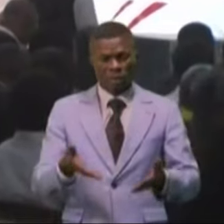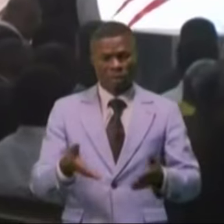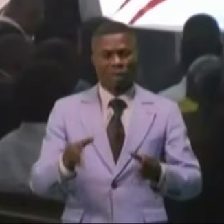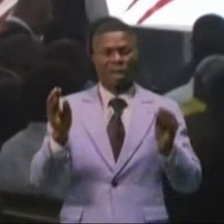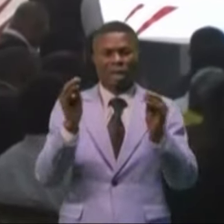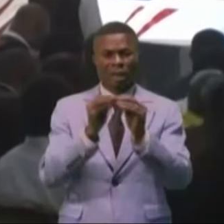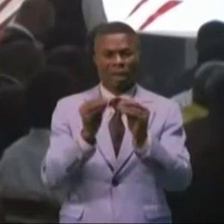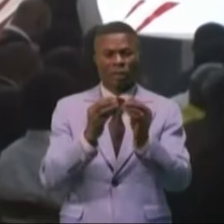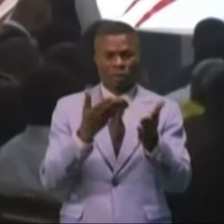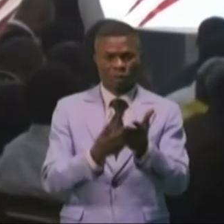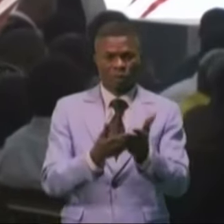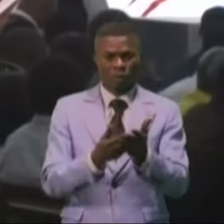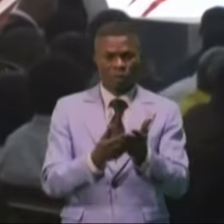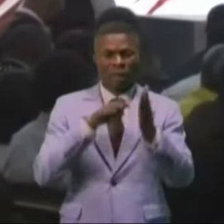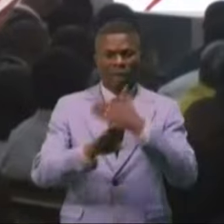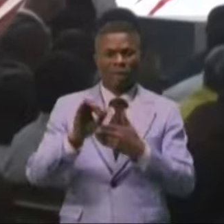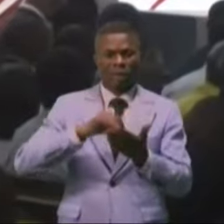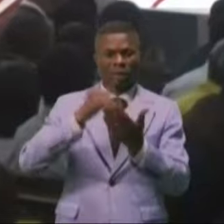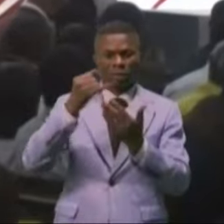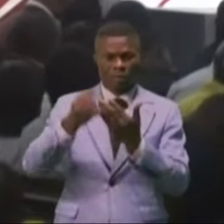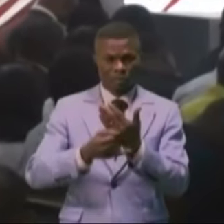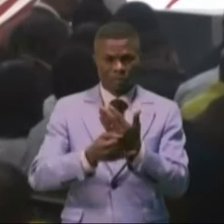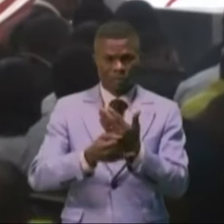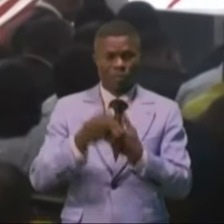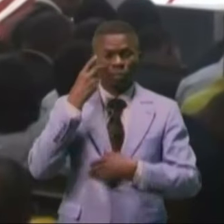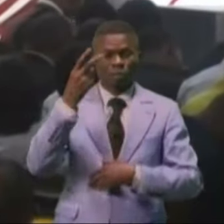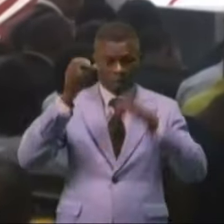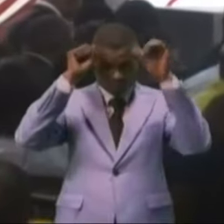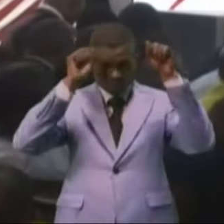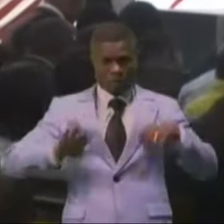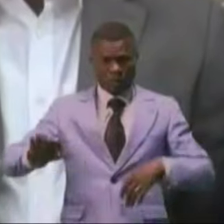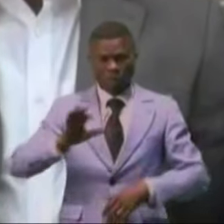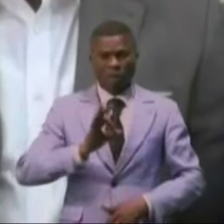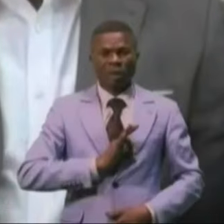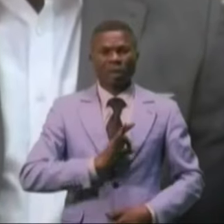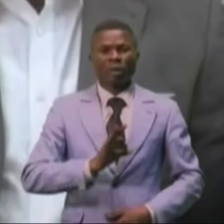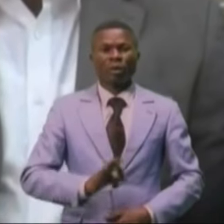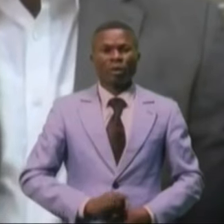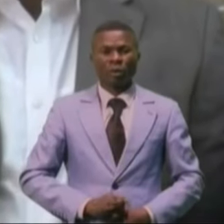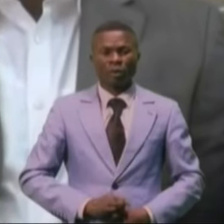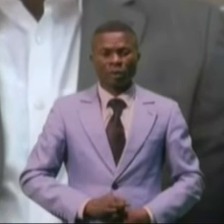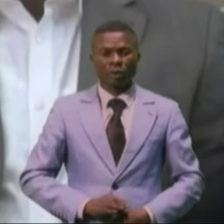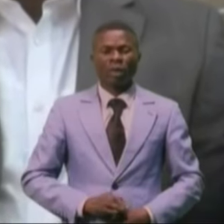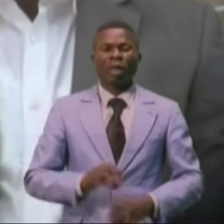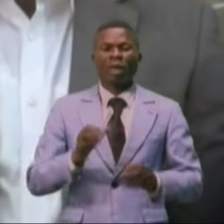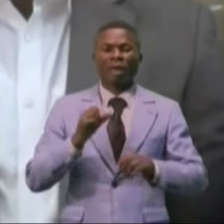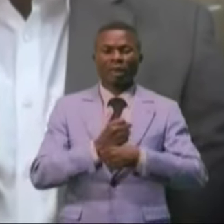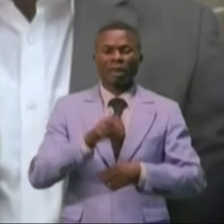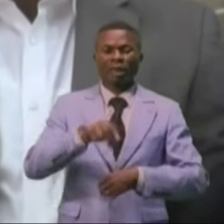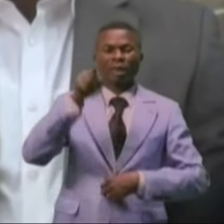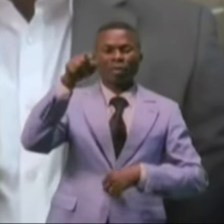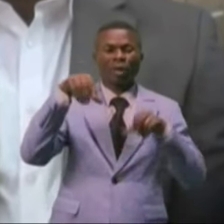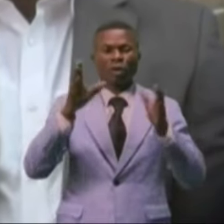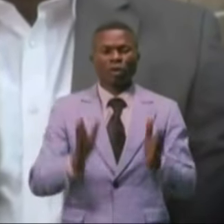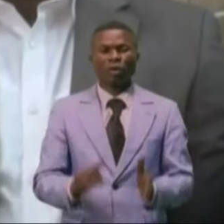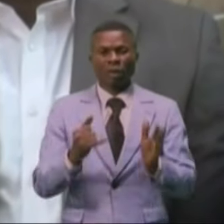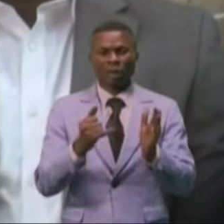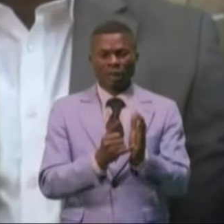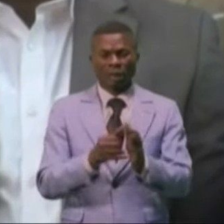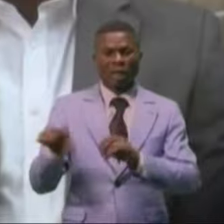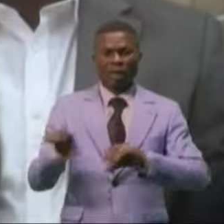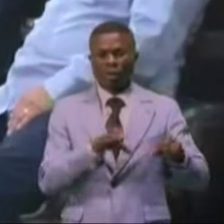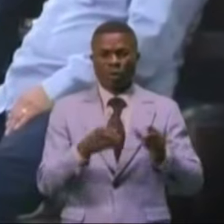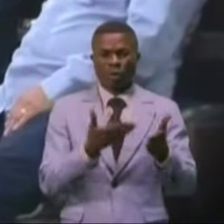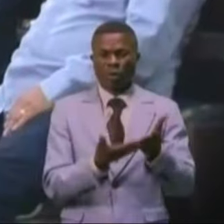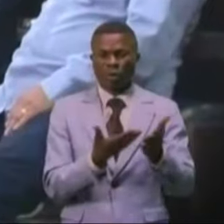rencontre qui s'inscrit dans le cadre de la vision du président Félix Tshisekedi de faire de millionnaires congolais. Pour ce samedi, l'activité